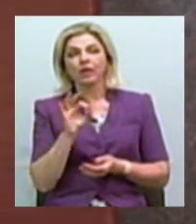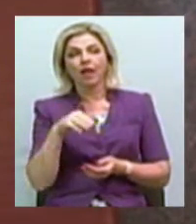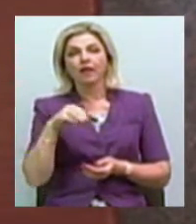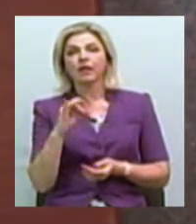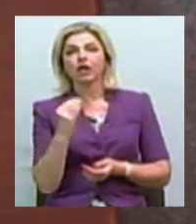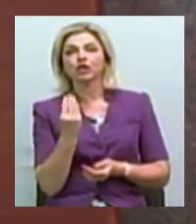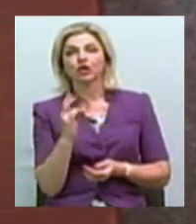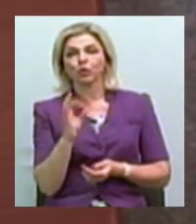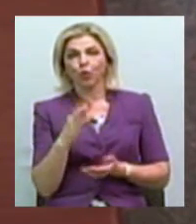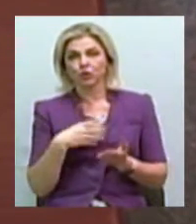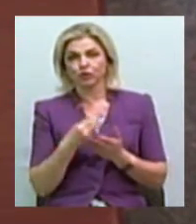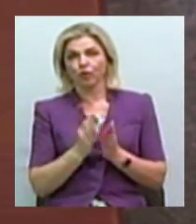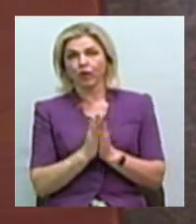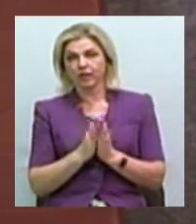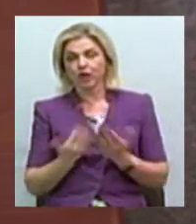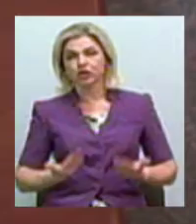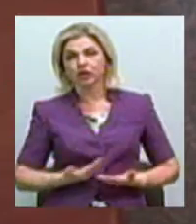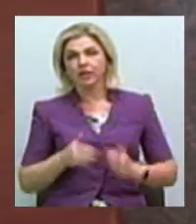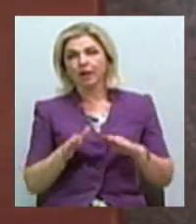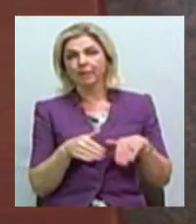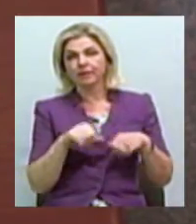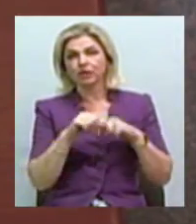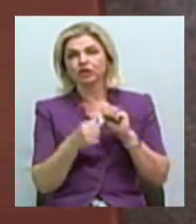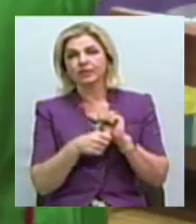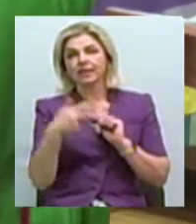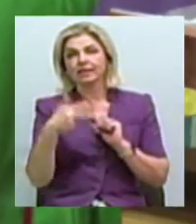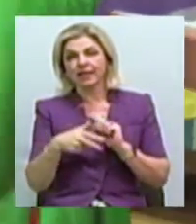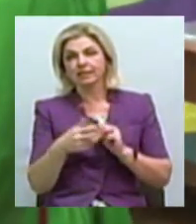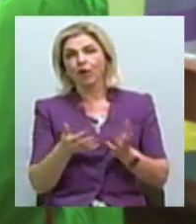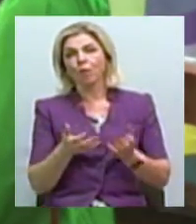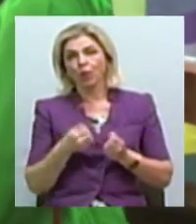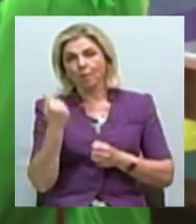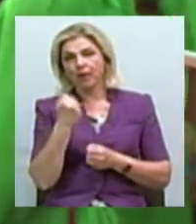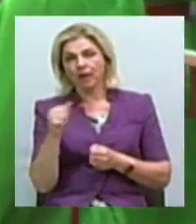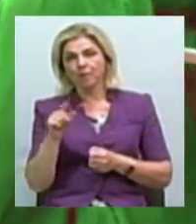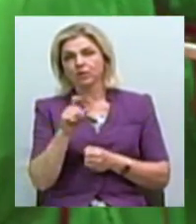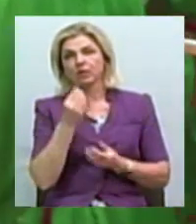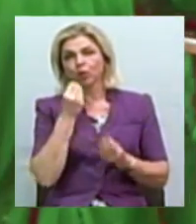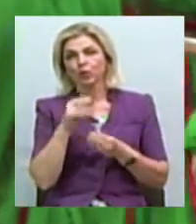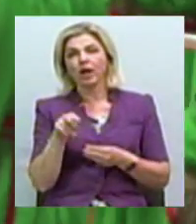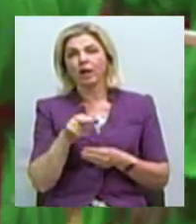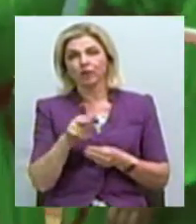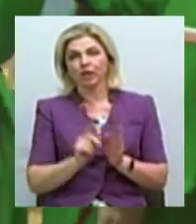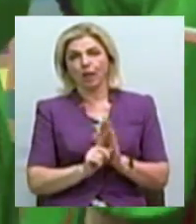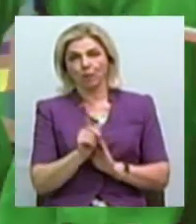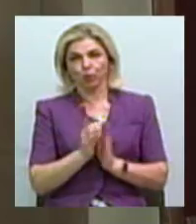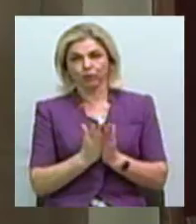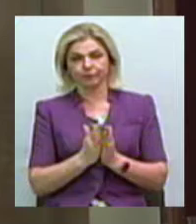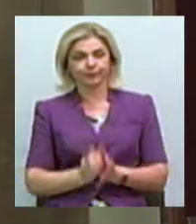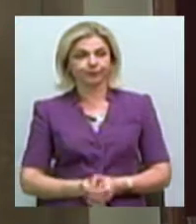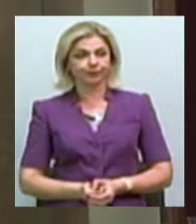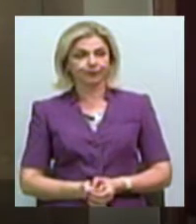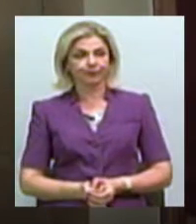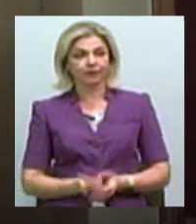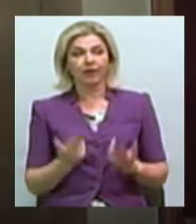Терещенко зі своєю книгою «Життя після 16:30» отримав перемогу за кращий літературний дебют. Так, трошки